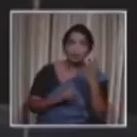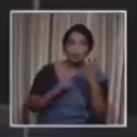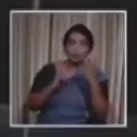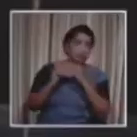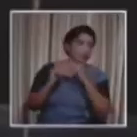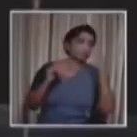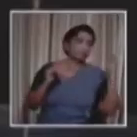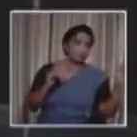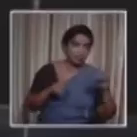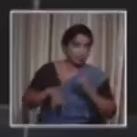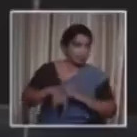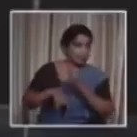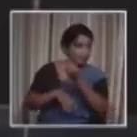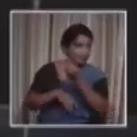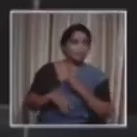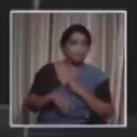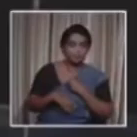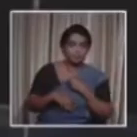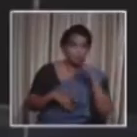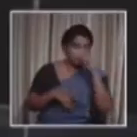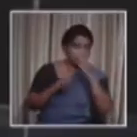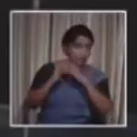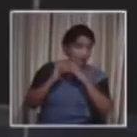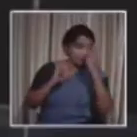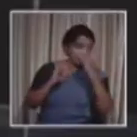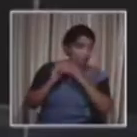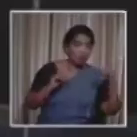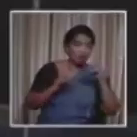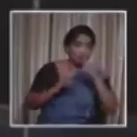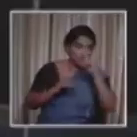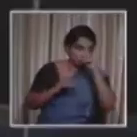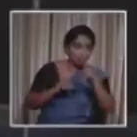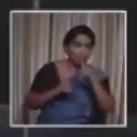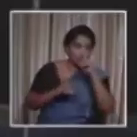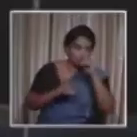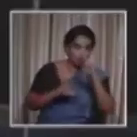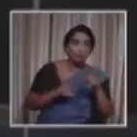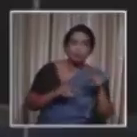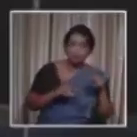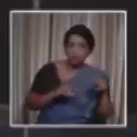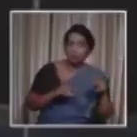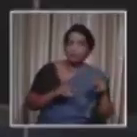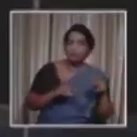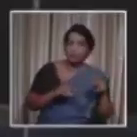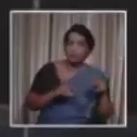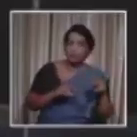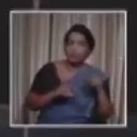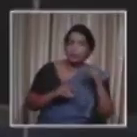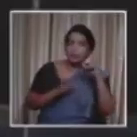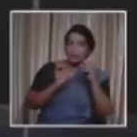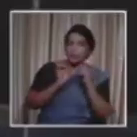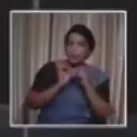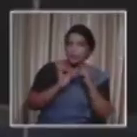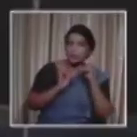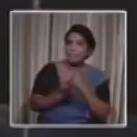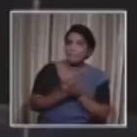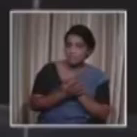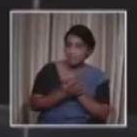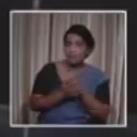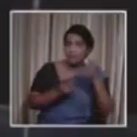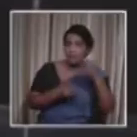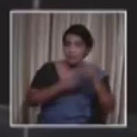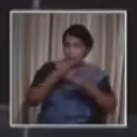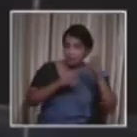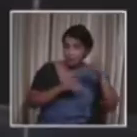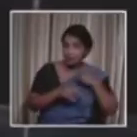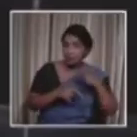අපි ඉල්ලනවා ක්‍රෙඩිට් පීරියඩ් එක. ඒතරේ මාස 3 යනකම් අපි සතිපතා අපි ට්‍රයිපාටි ඇග්‍රීමන්ට් එකක් තියෙනවා CPC එක සහ බැංකුව සහ සප්ලයර්. එතකොට